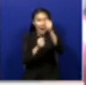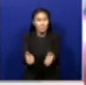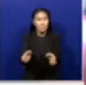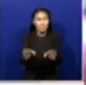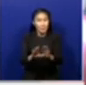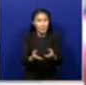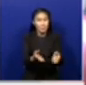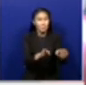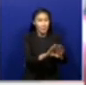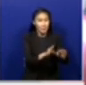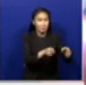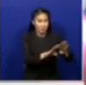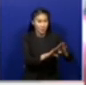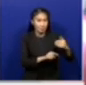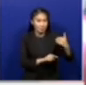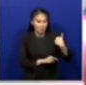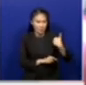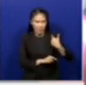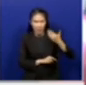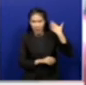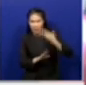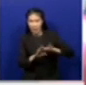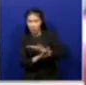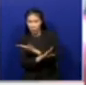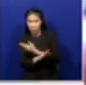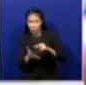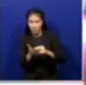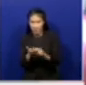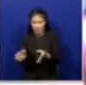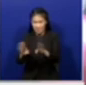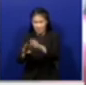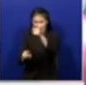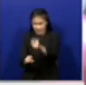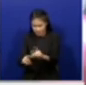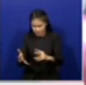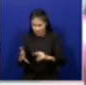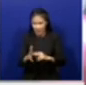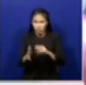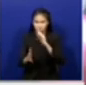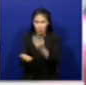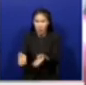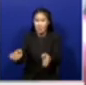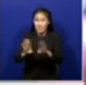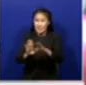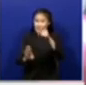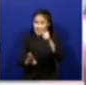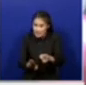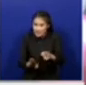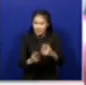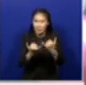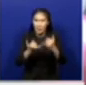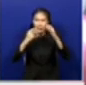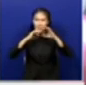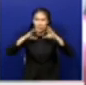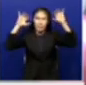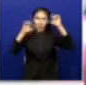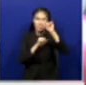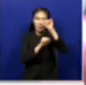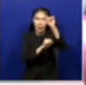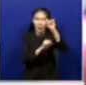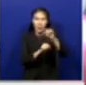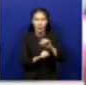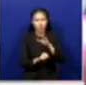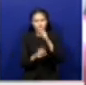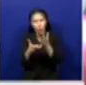กันมาก่อนหน้านี้นานมากก่อนที่จะมีการปิดเมืองจริงๆแต่ว่าพอเอาเข้าจริงๆรัฐบาลประกาศปิดห้าง